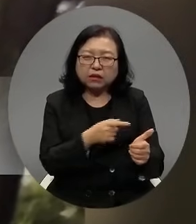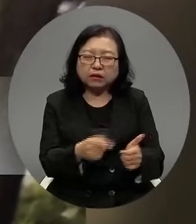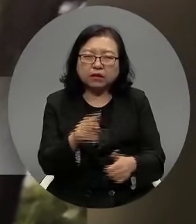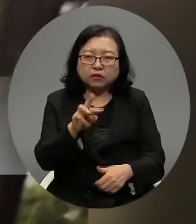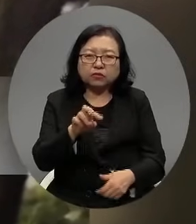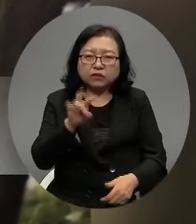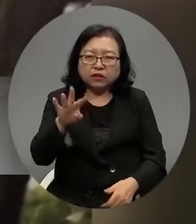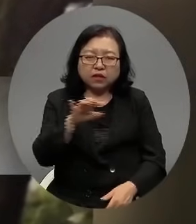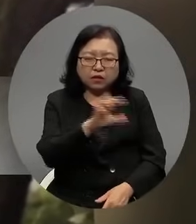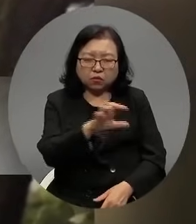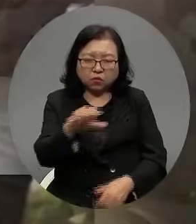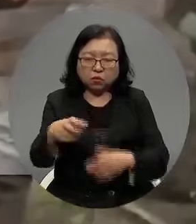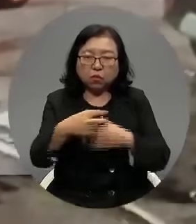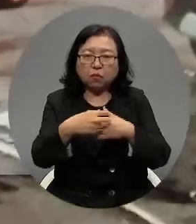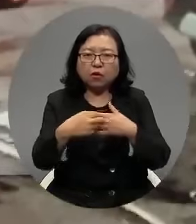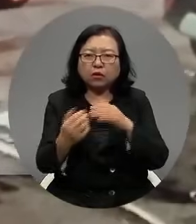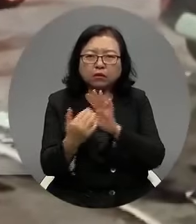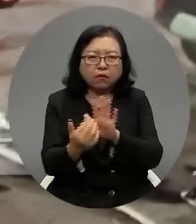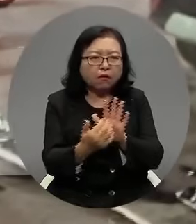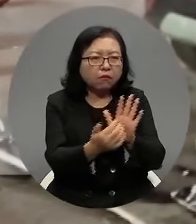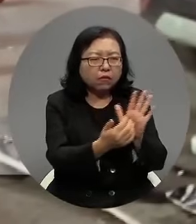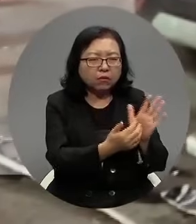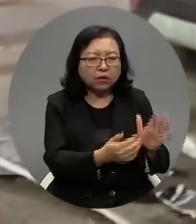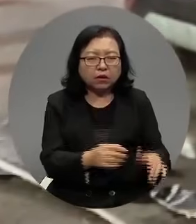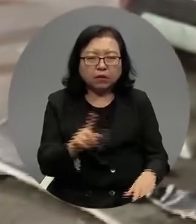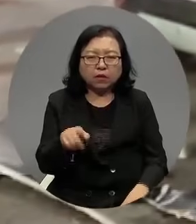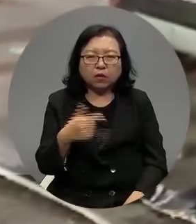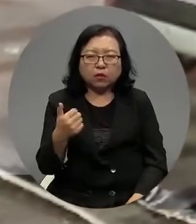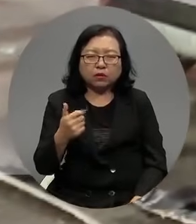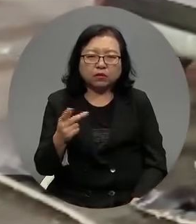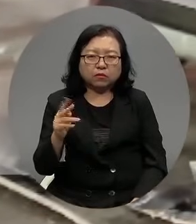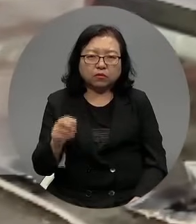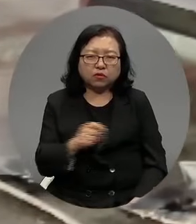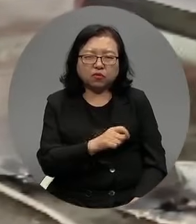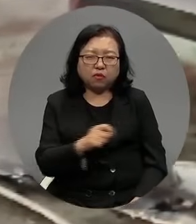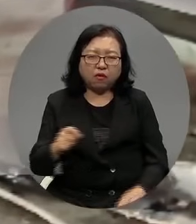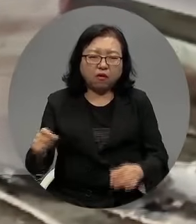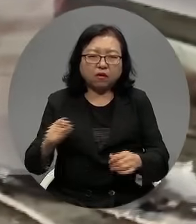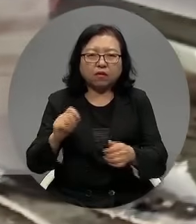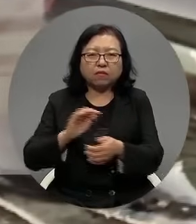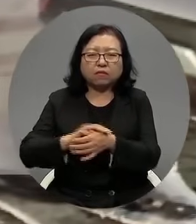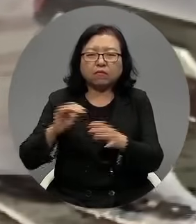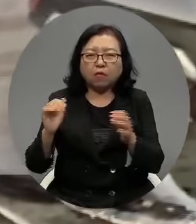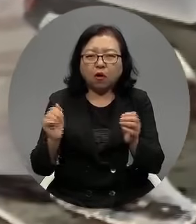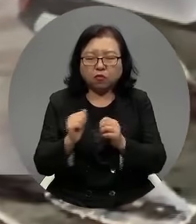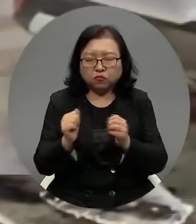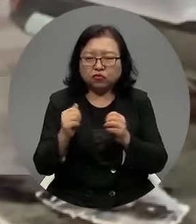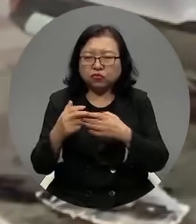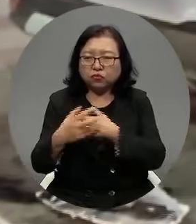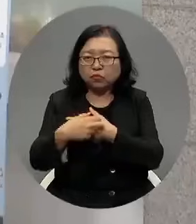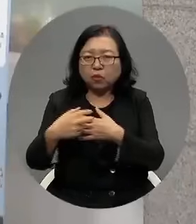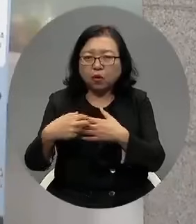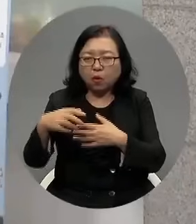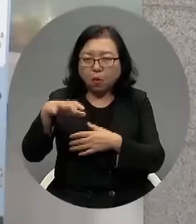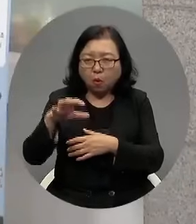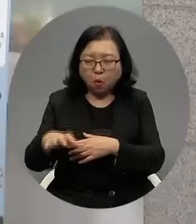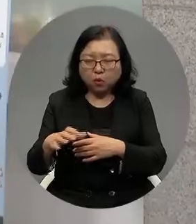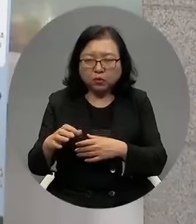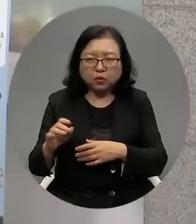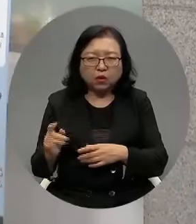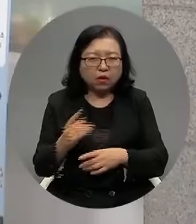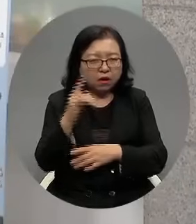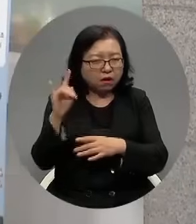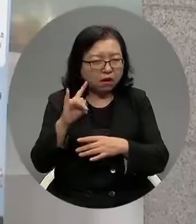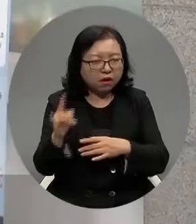이송을 거부당해 150km 떨어진 경북 안동의 한 종합병원까지 헬기로 이송됐습니다. 뇌출혈과 장기